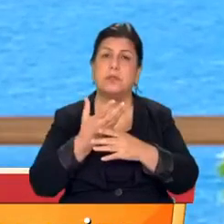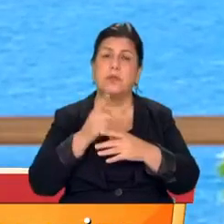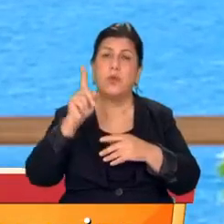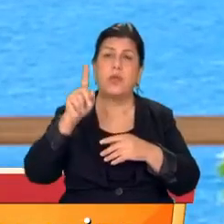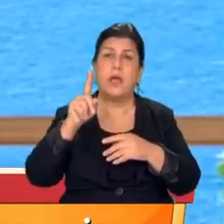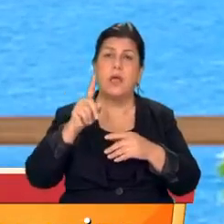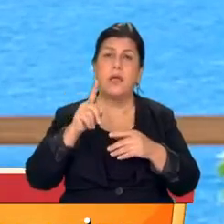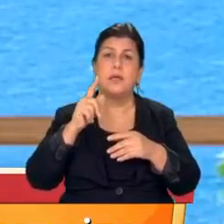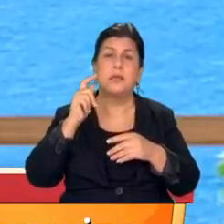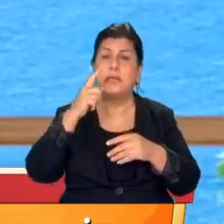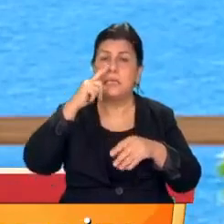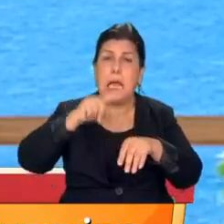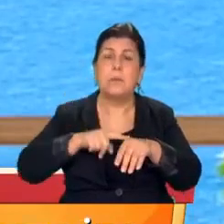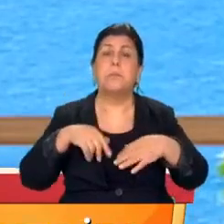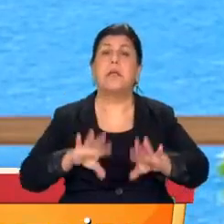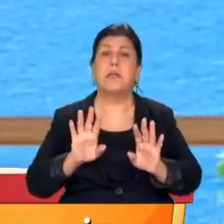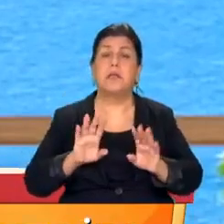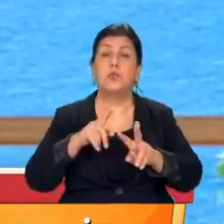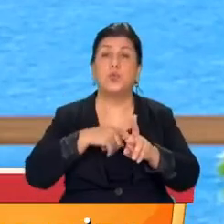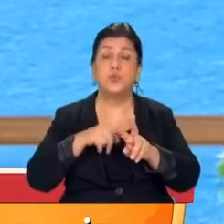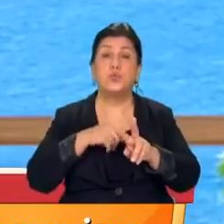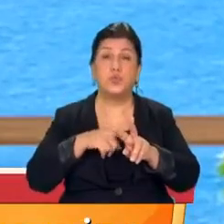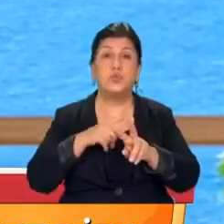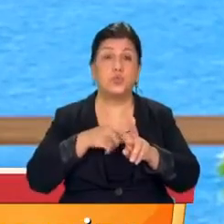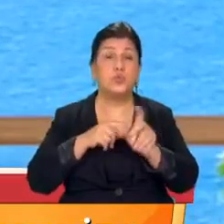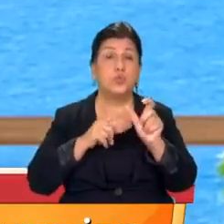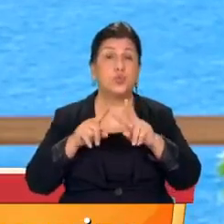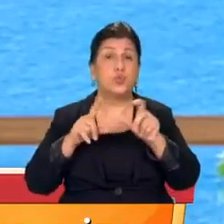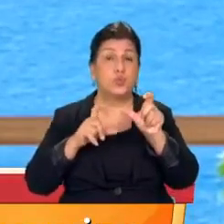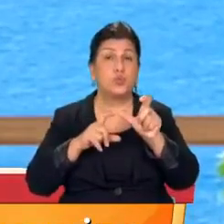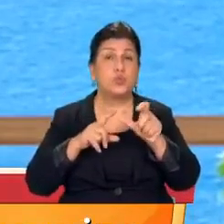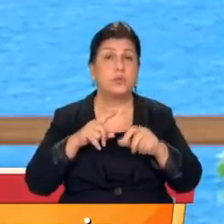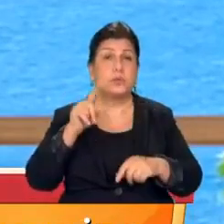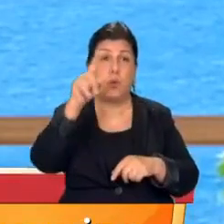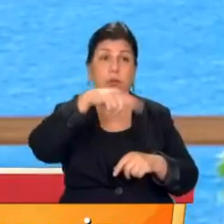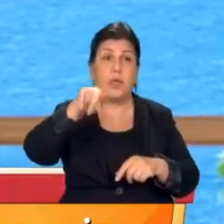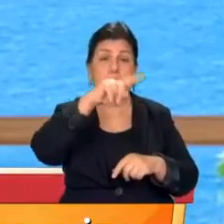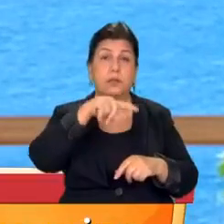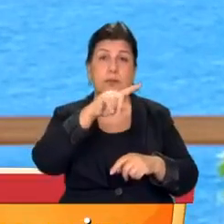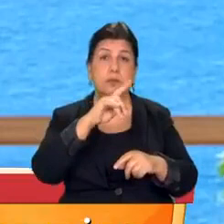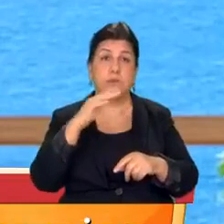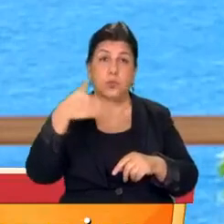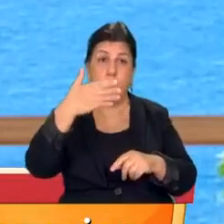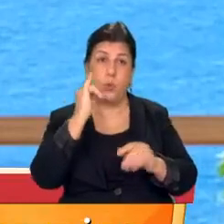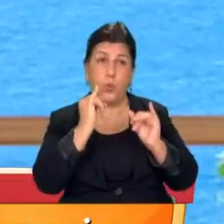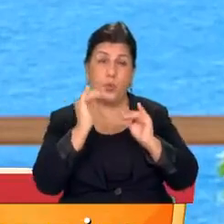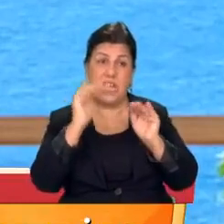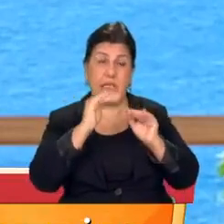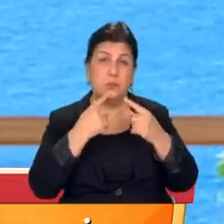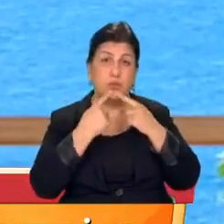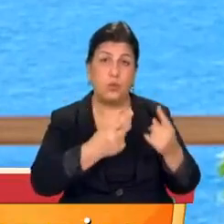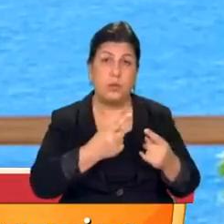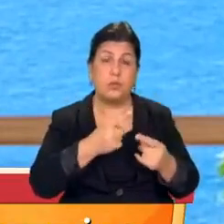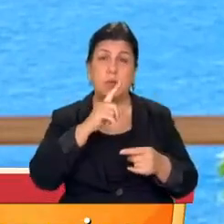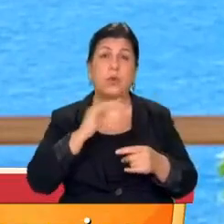etmediler mi Yunus Aleyhisselam onların üzerine Bir azabın geleceğini söyledi sonra